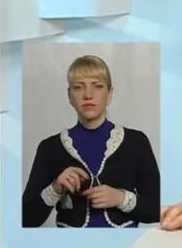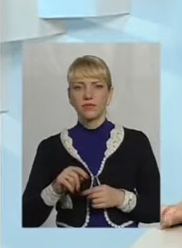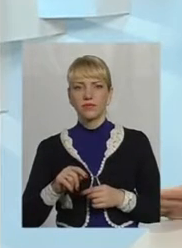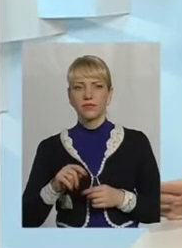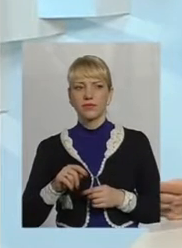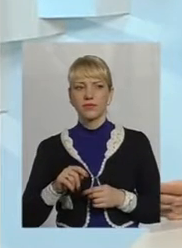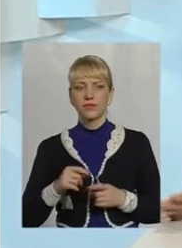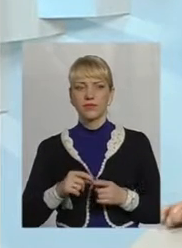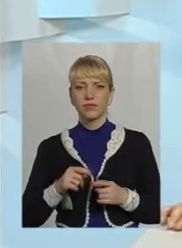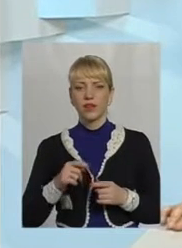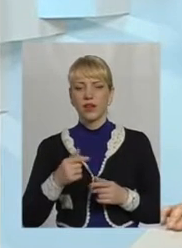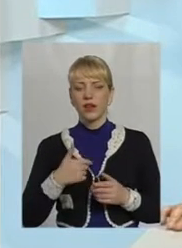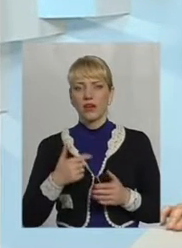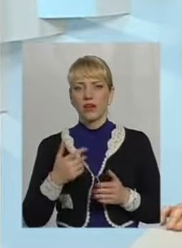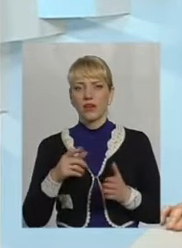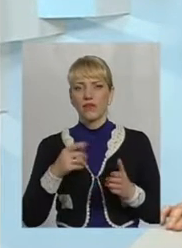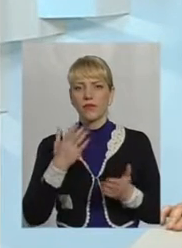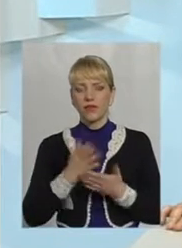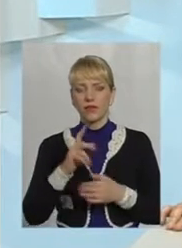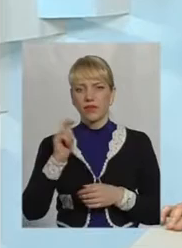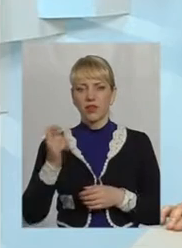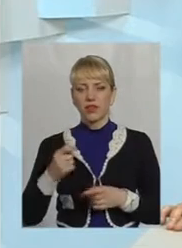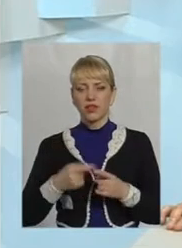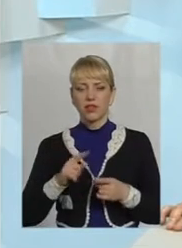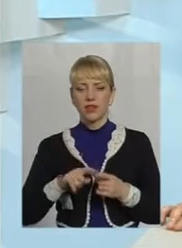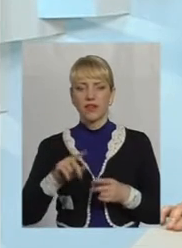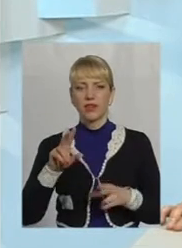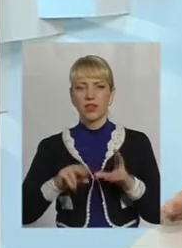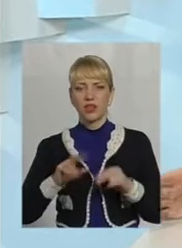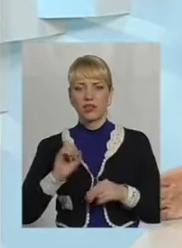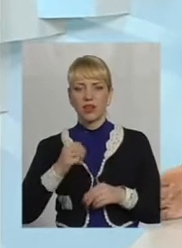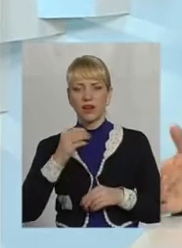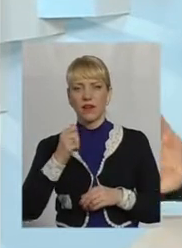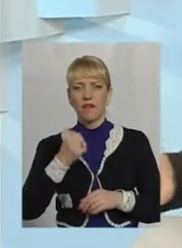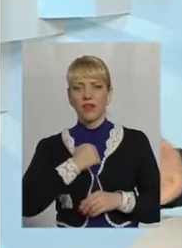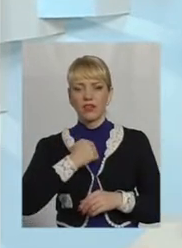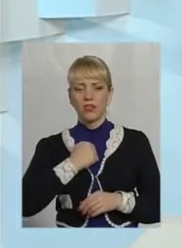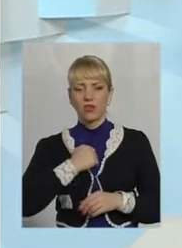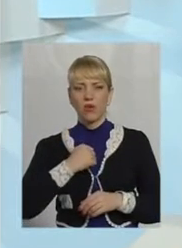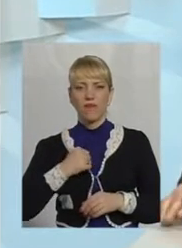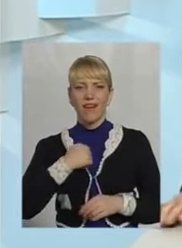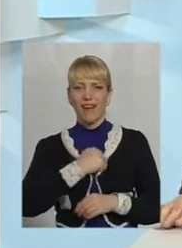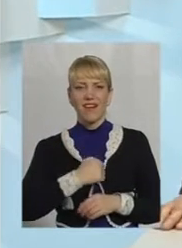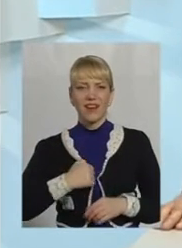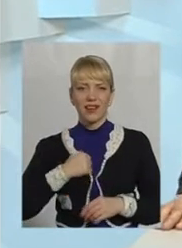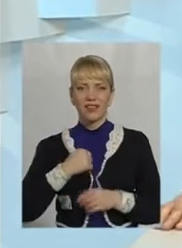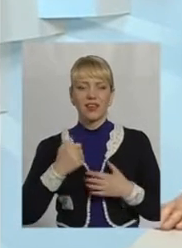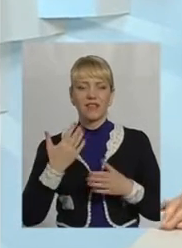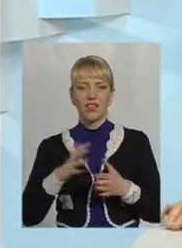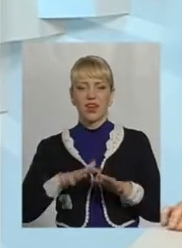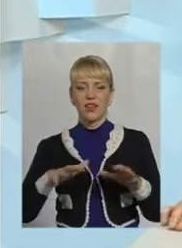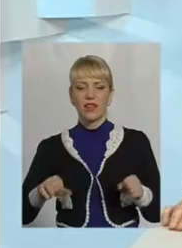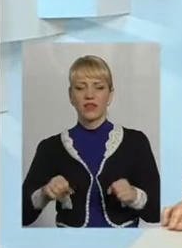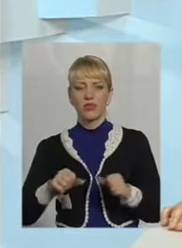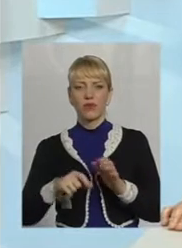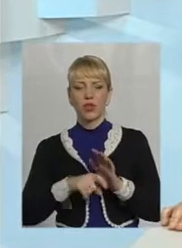війну. Згідно норм міжнародного права, це трактується як військова агресія, тому що вже анексований Крим, анексована частина